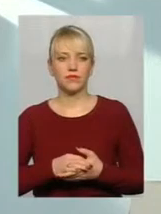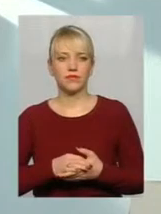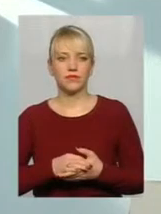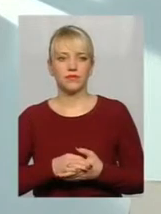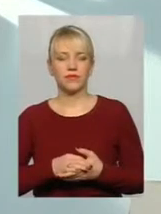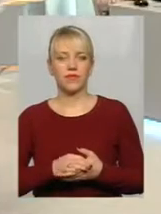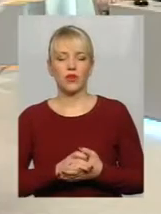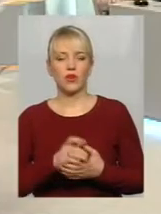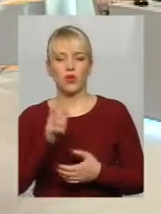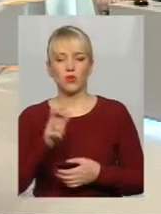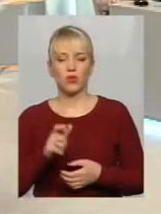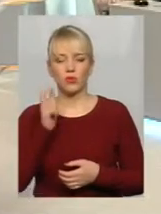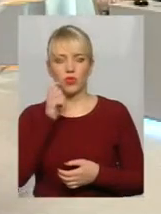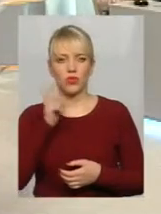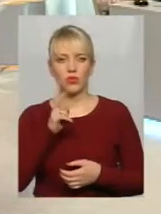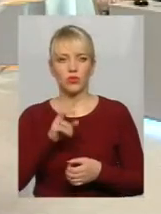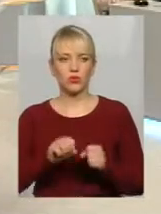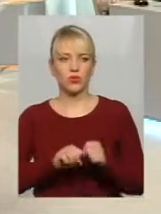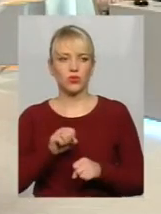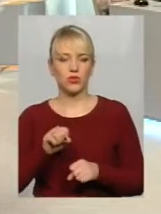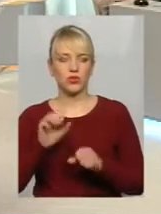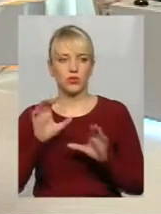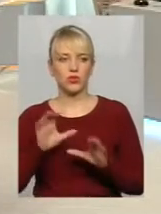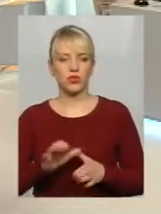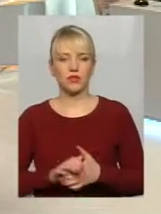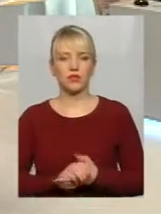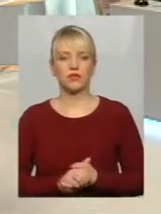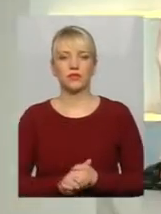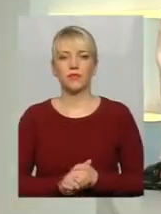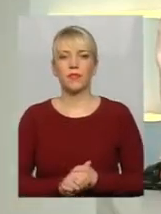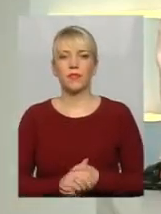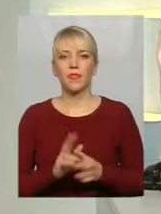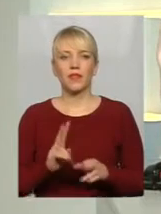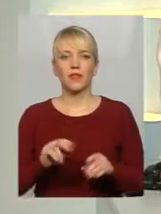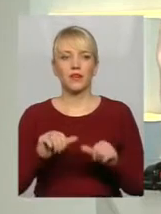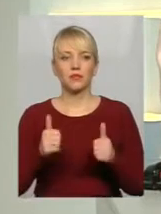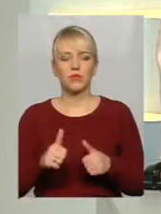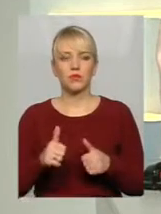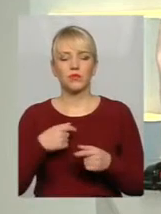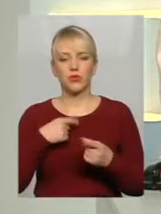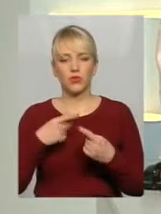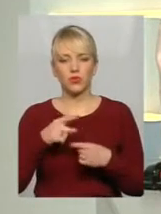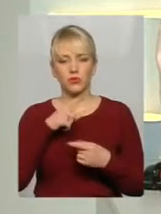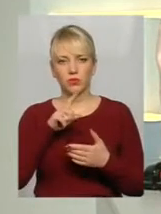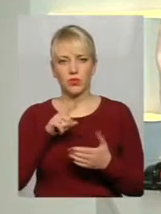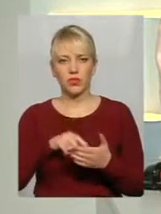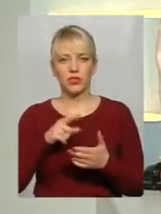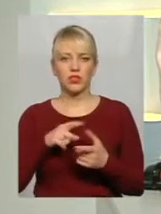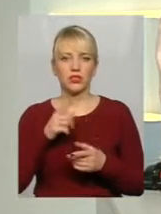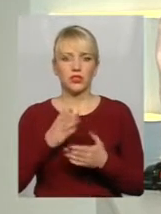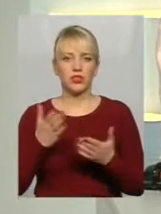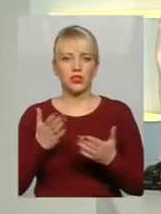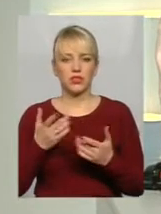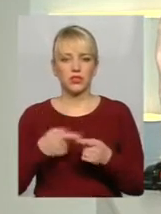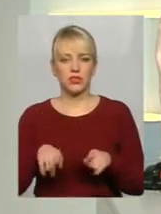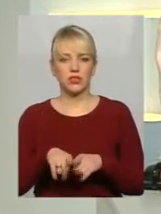громадянин України, який порушив вимоги чинного законодавства. Ну, а я сформулюю тоді по-іншому. А чи є якийсь от такий цей